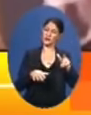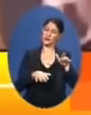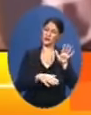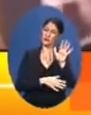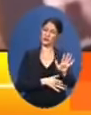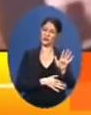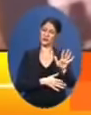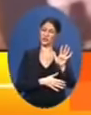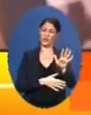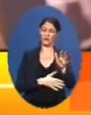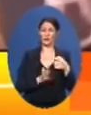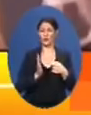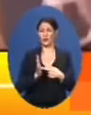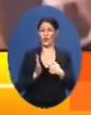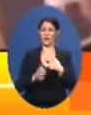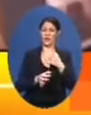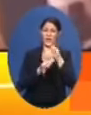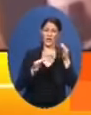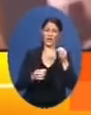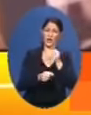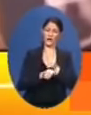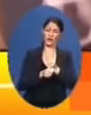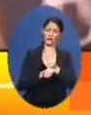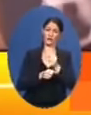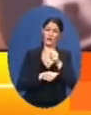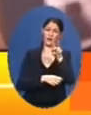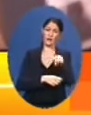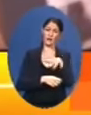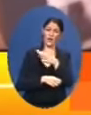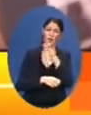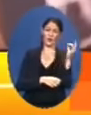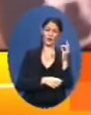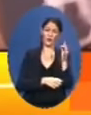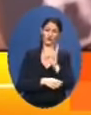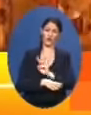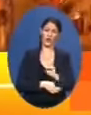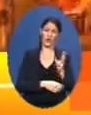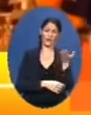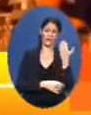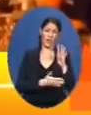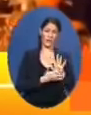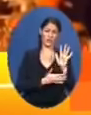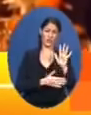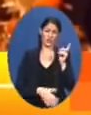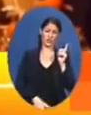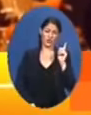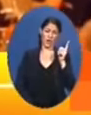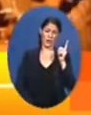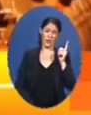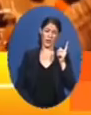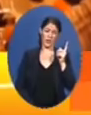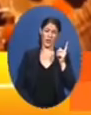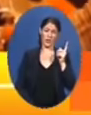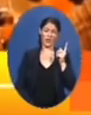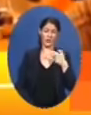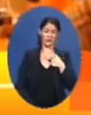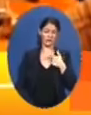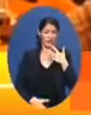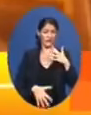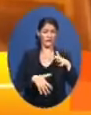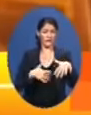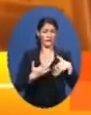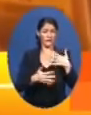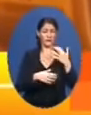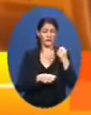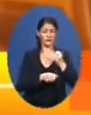ברמה נקודתית, נגיד אני התחלתי לעבוד ב-2500 שקל לפני 15 שנה, כן, אז מה, אז הבאתי תקופה מכמה חודשים